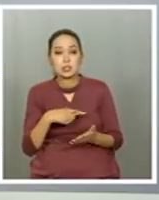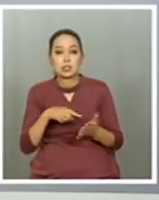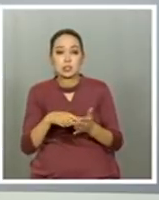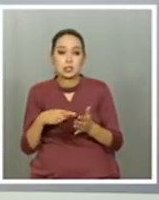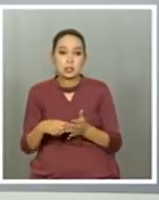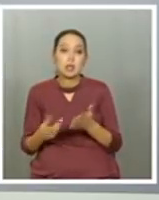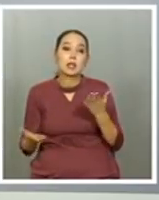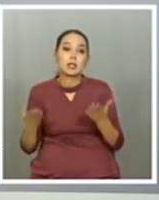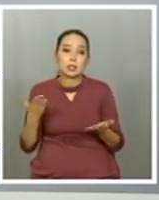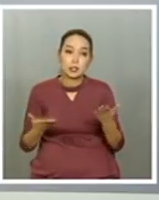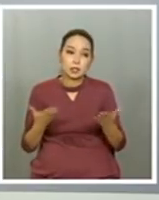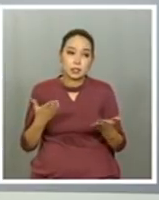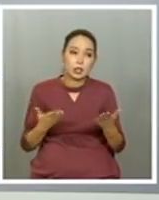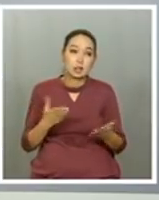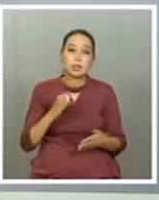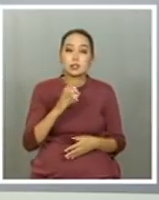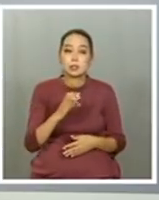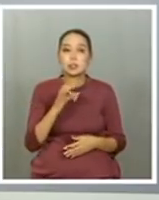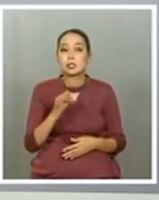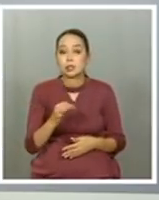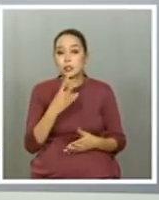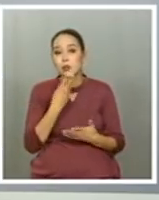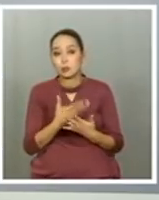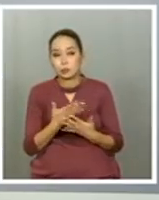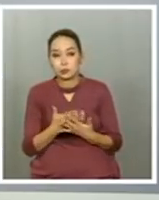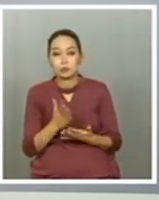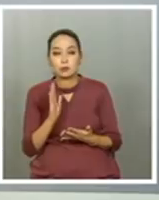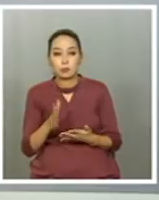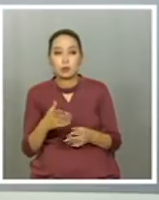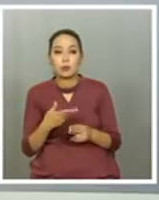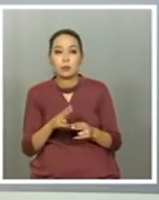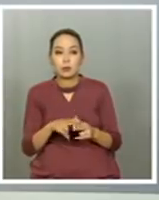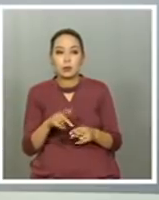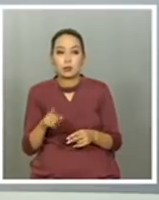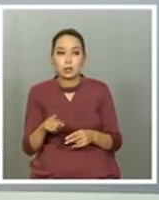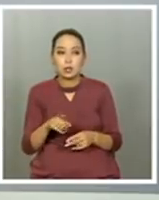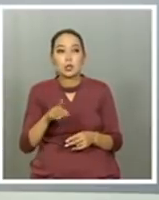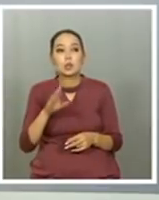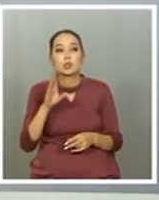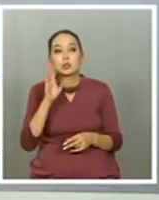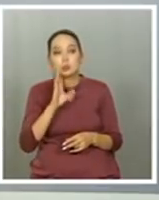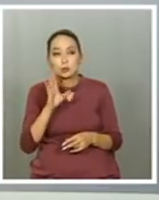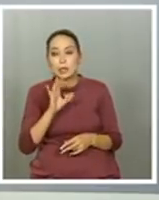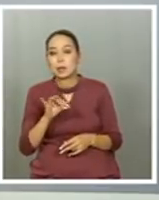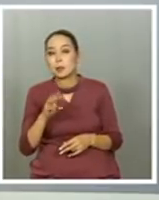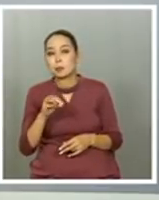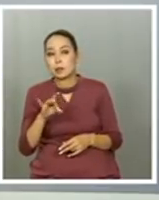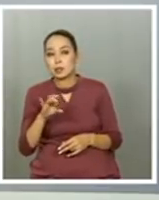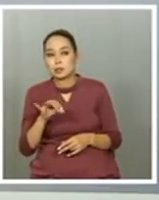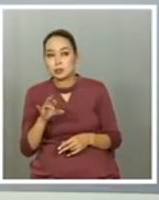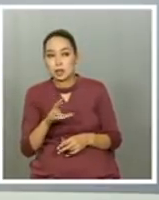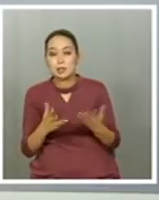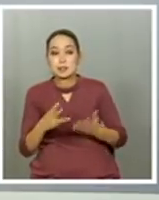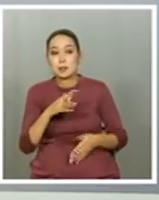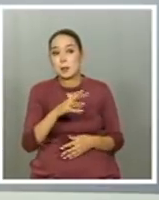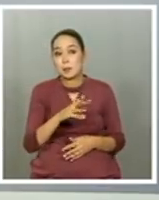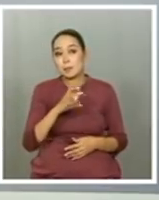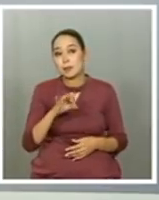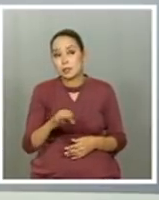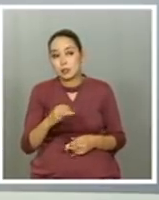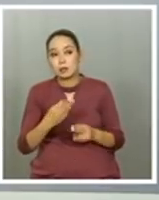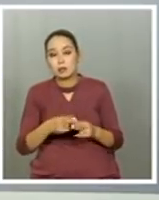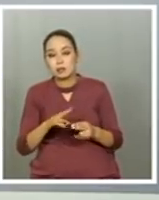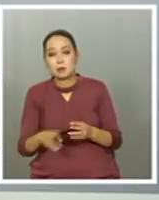де СИ деп көрсетілетін болса, онда бұл су иммерсиясы болып табылады. Ал МИ болып табылатын